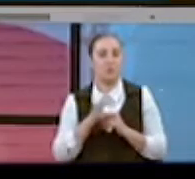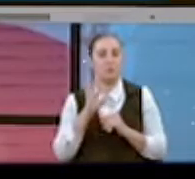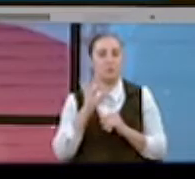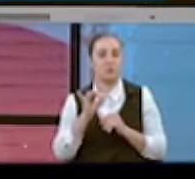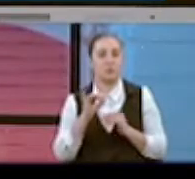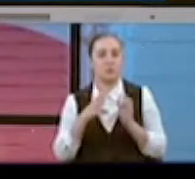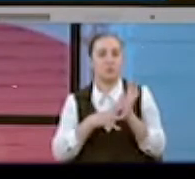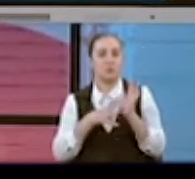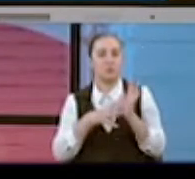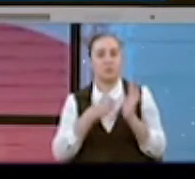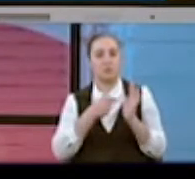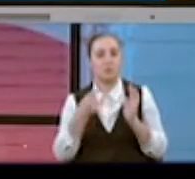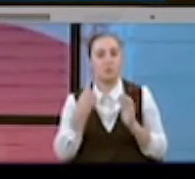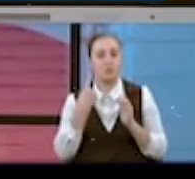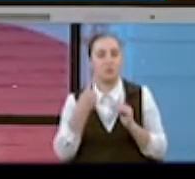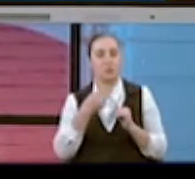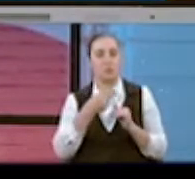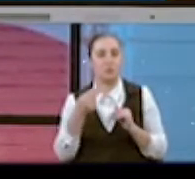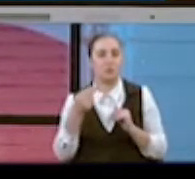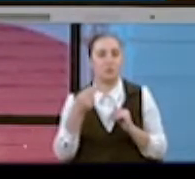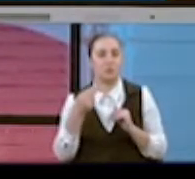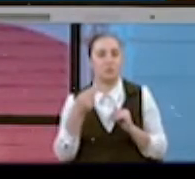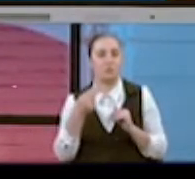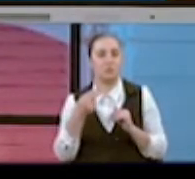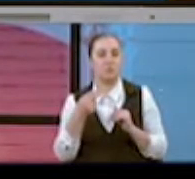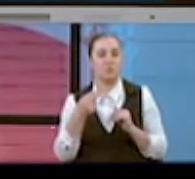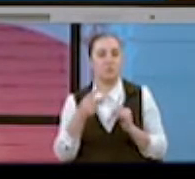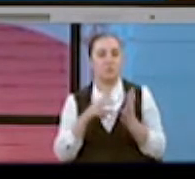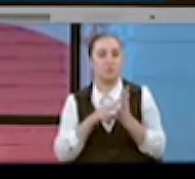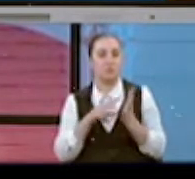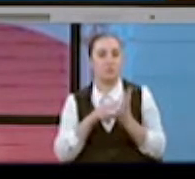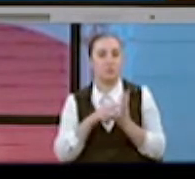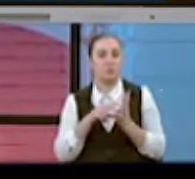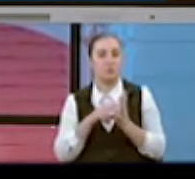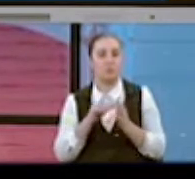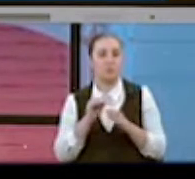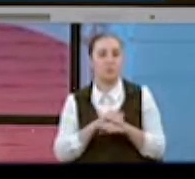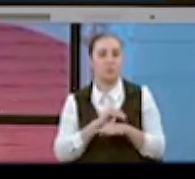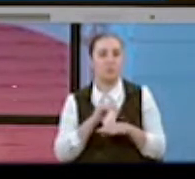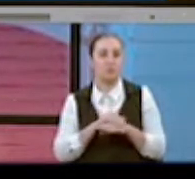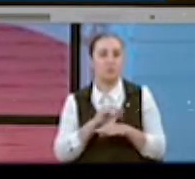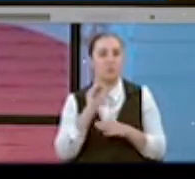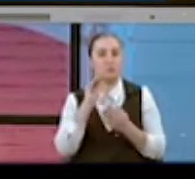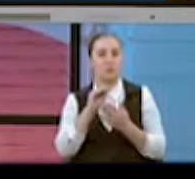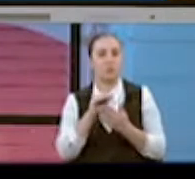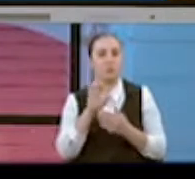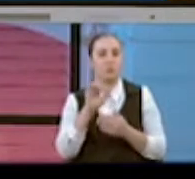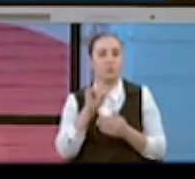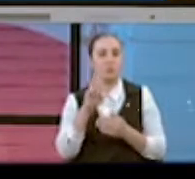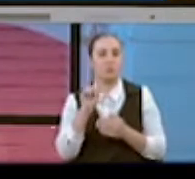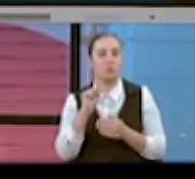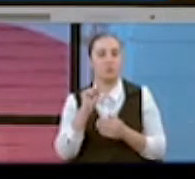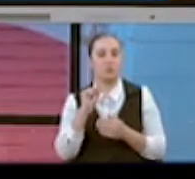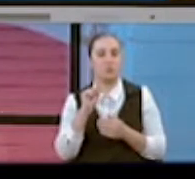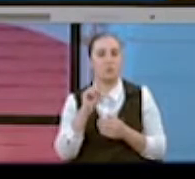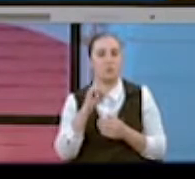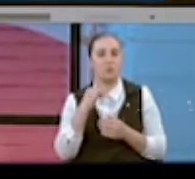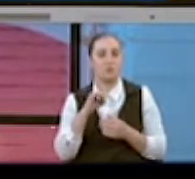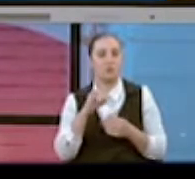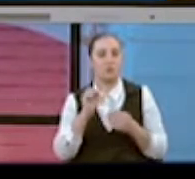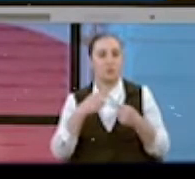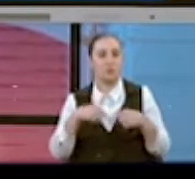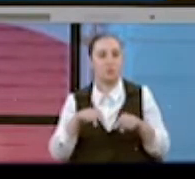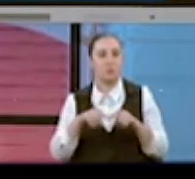И из 9 вычитаем 1, получаем 8. Молодцы! Вставляем буковку. А теперь